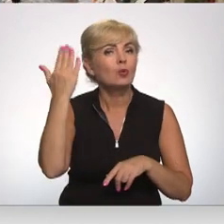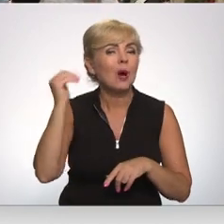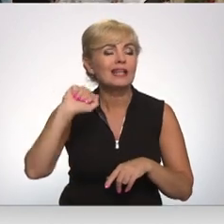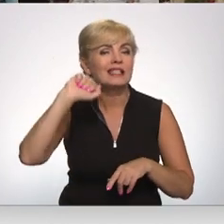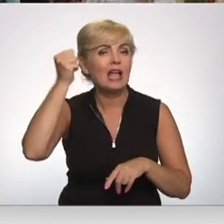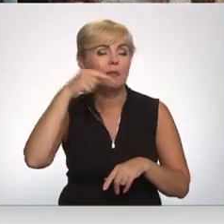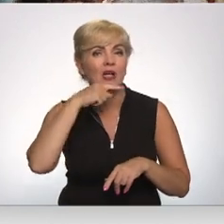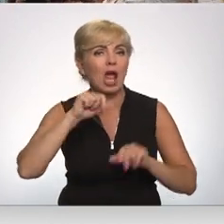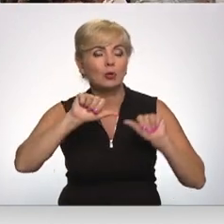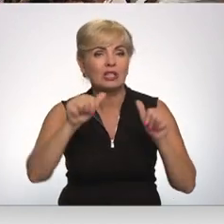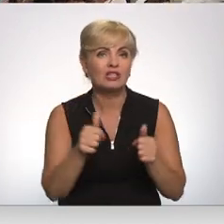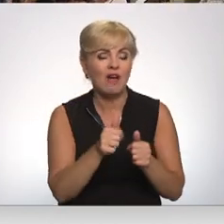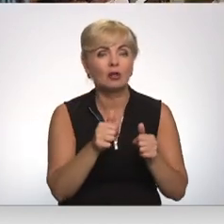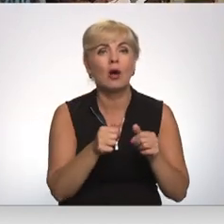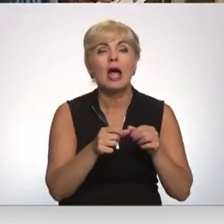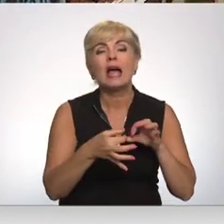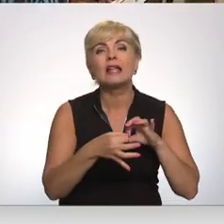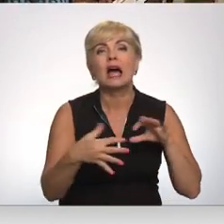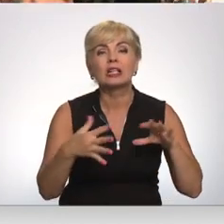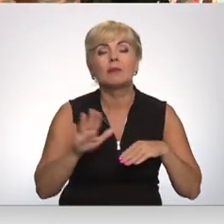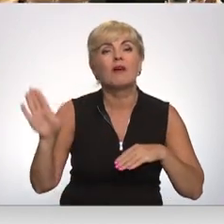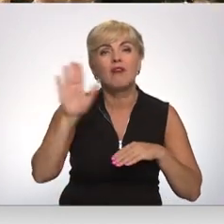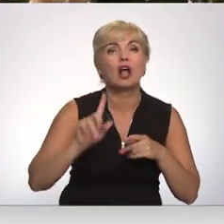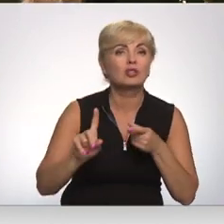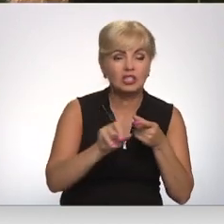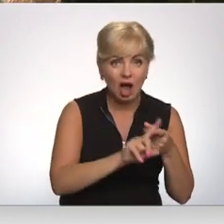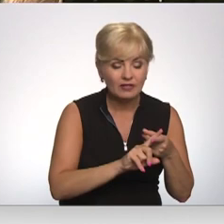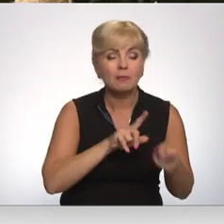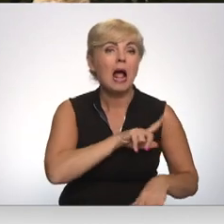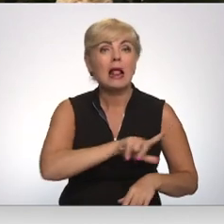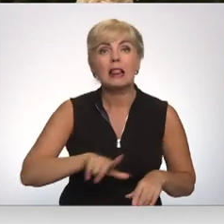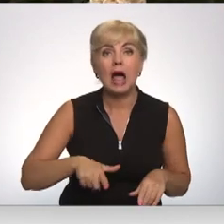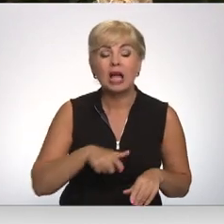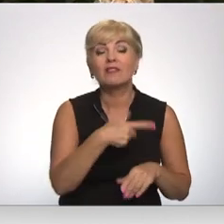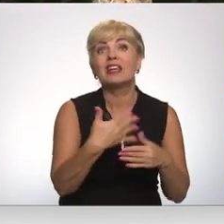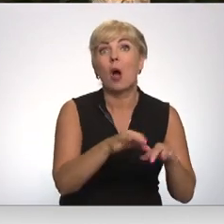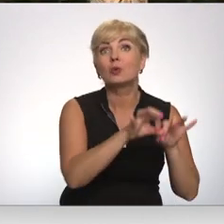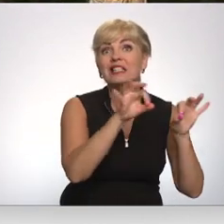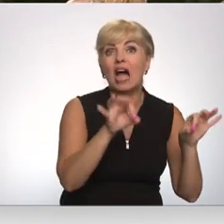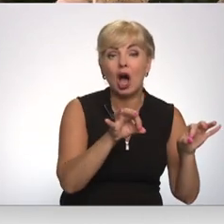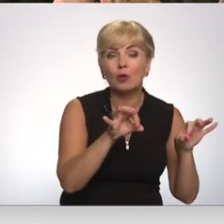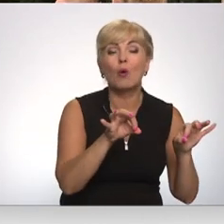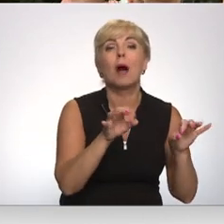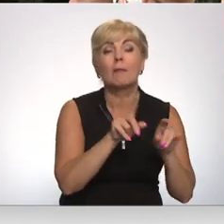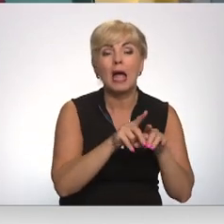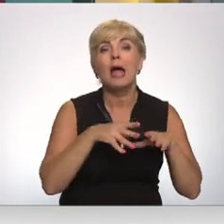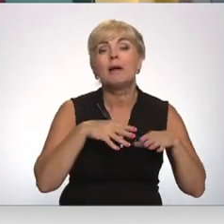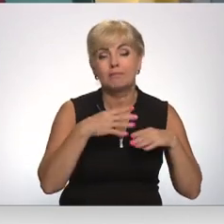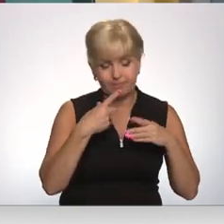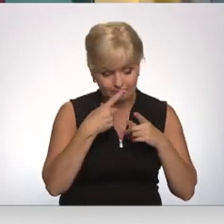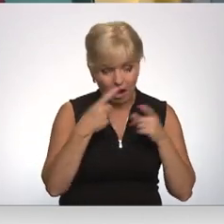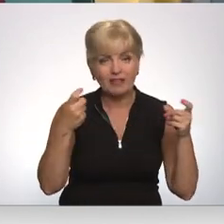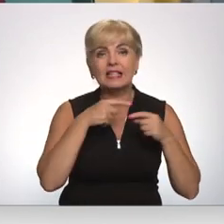Krievija izveidoja neatkarīgo valstu savienību. Savukārt Latvija jau no paša sākuma nelokām pavēstīja, ka